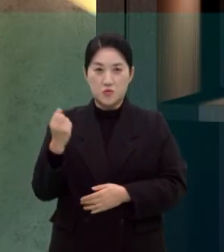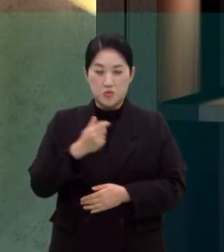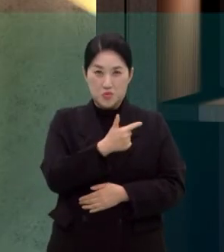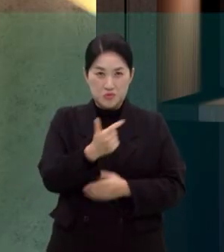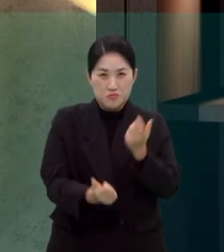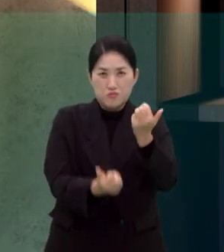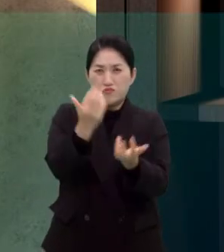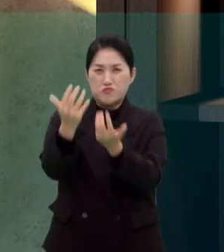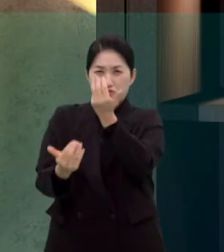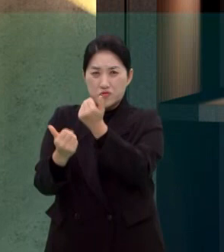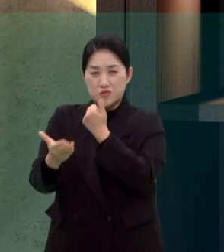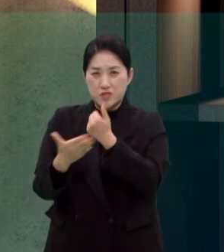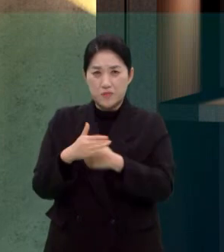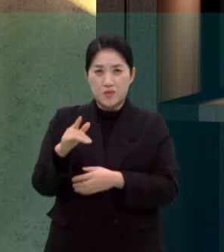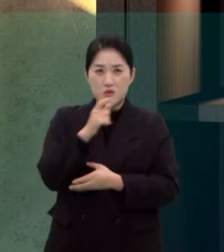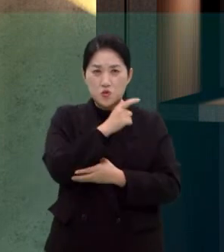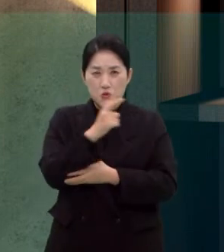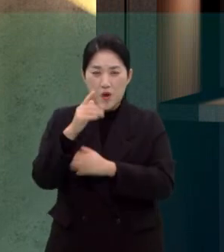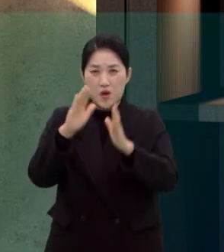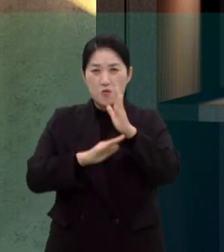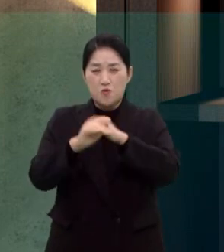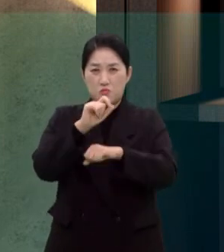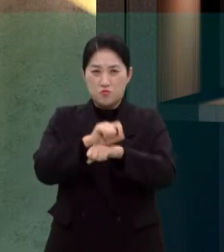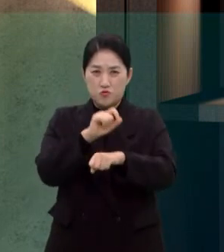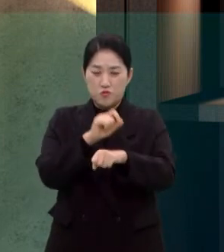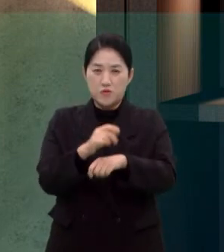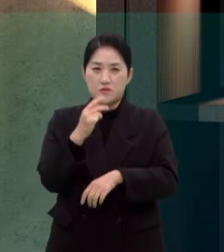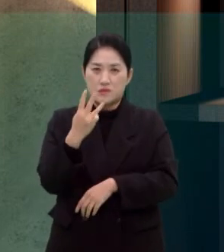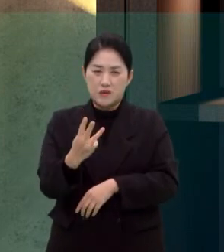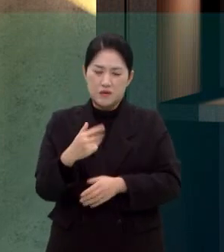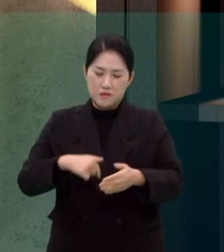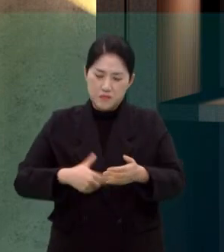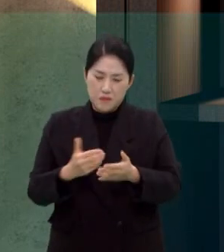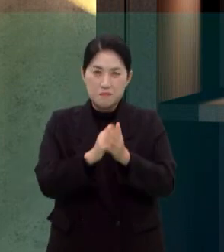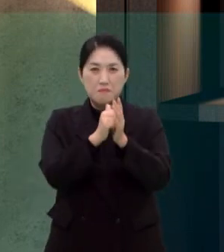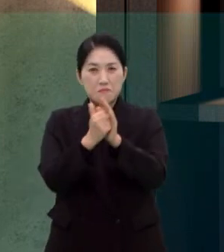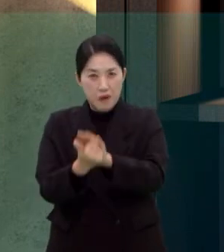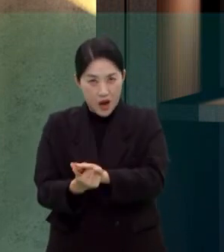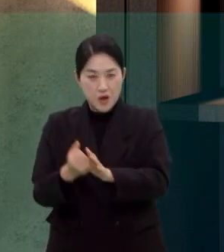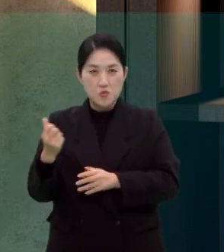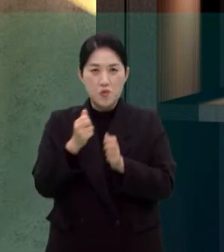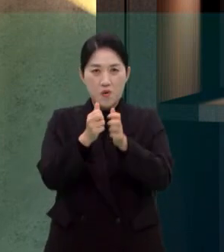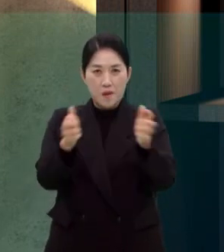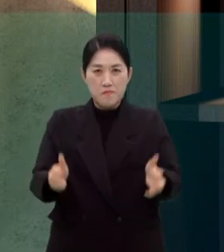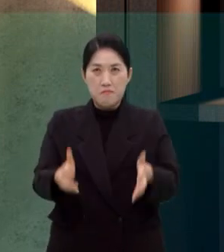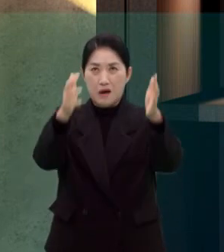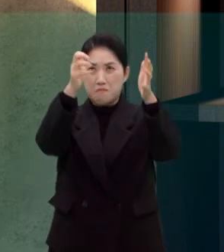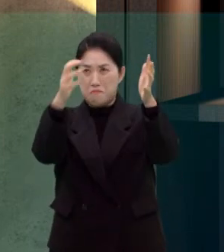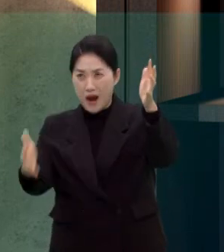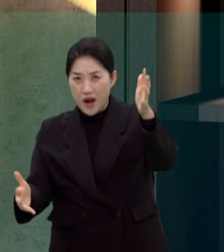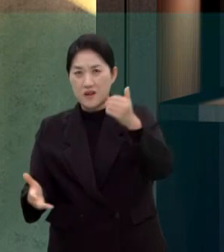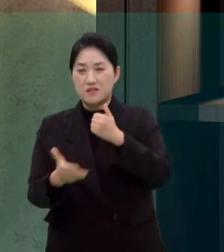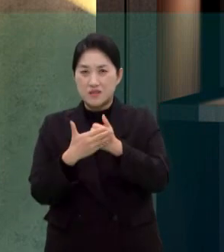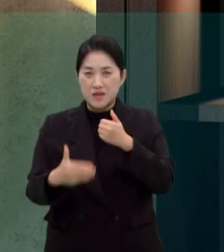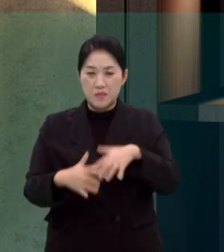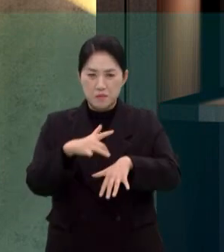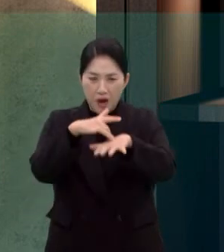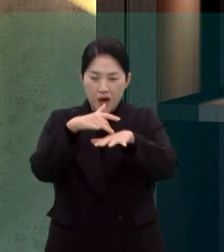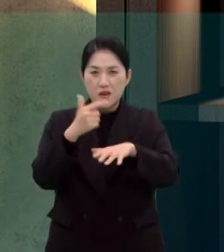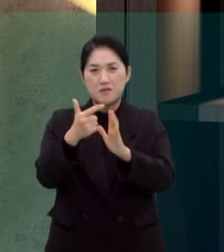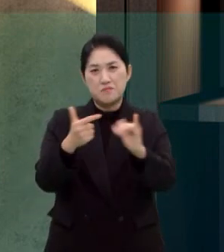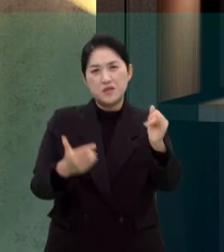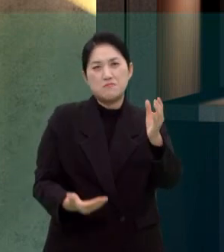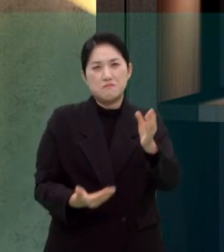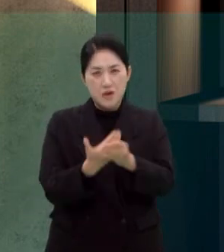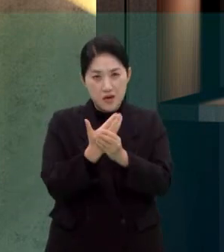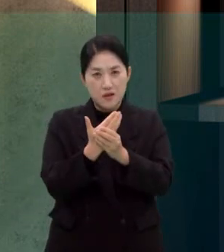인한 소방공무원 3분의 안타까운 순직, 아파트 공사 현장 붕괴로 6분의 실종 사고가